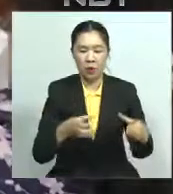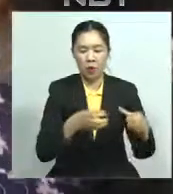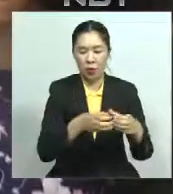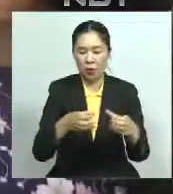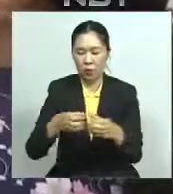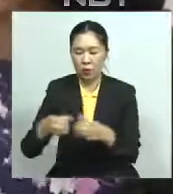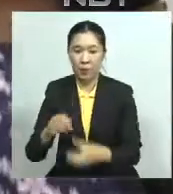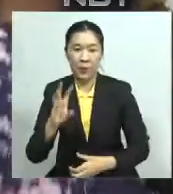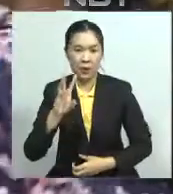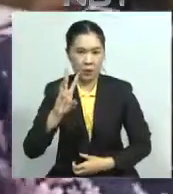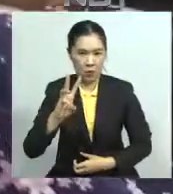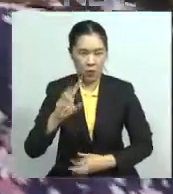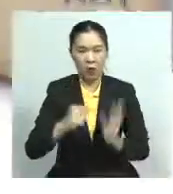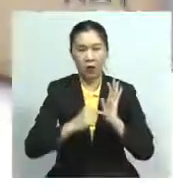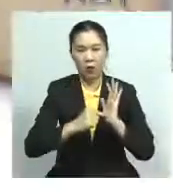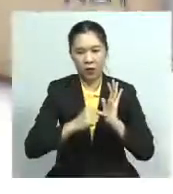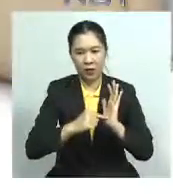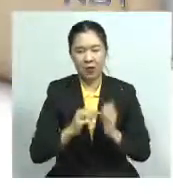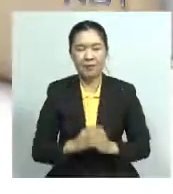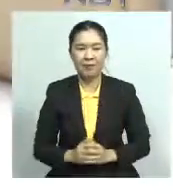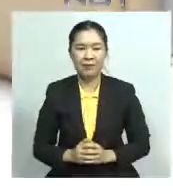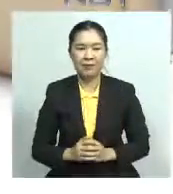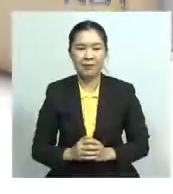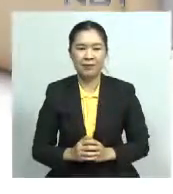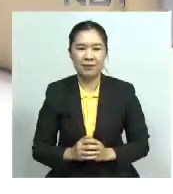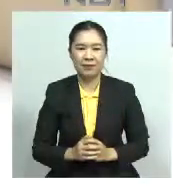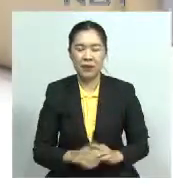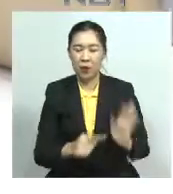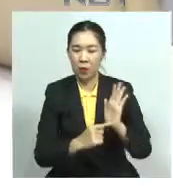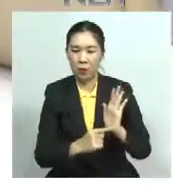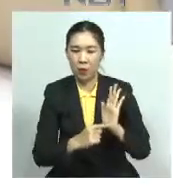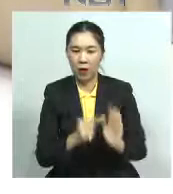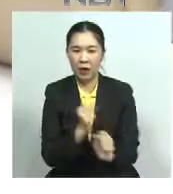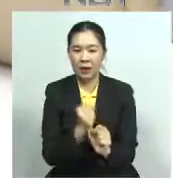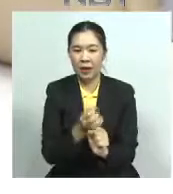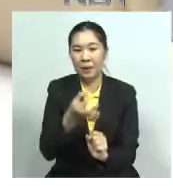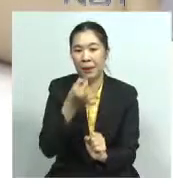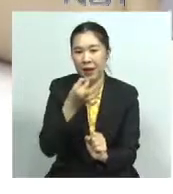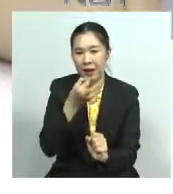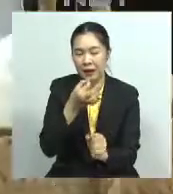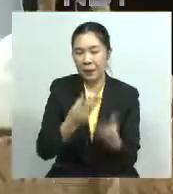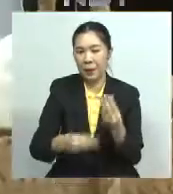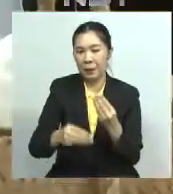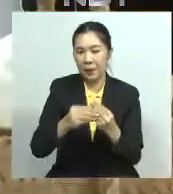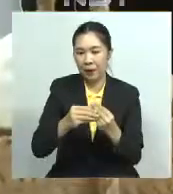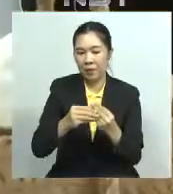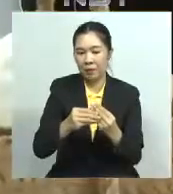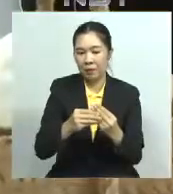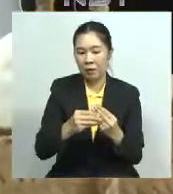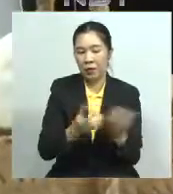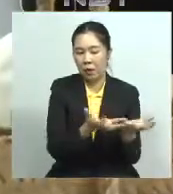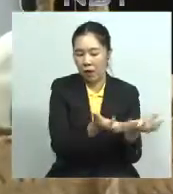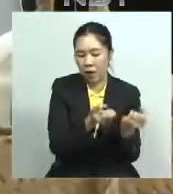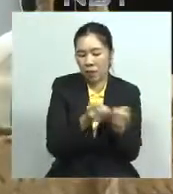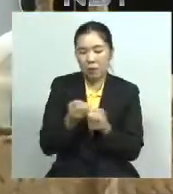เป็น6โซนด้วยกันนะครับยกตัวอย่างอย่างเช่นการสาธิตอาชีพเสริมนะครับการสาธิตการรับงานไปทำที่บ้าน